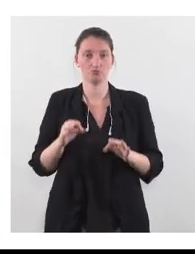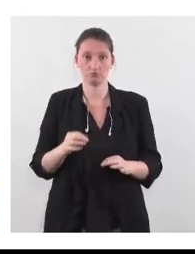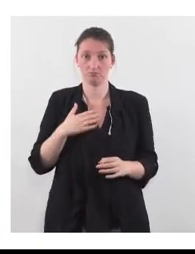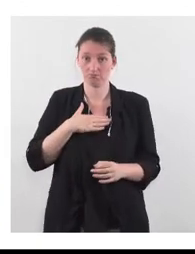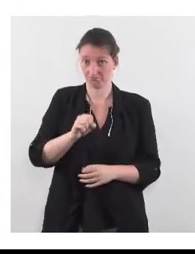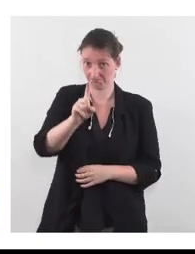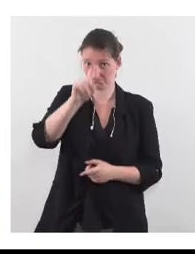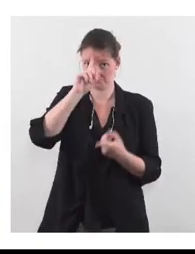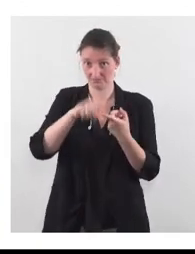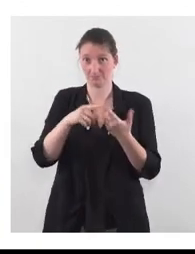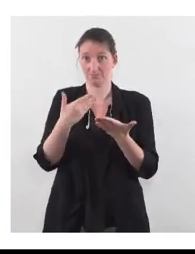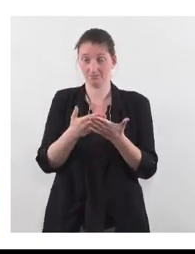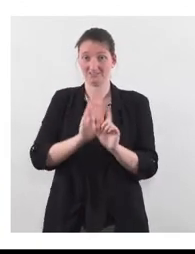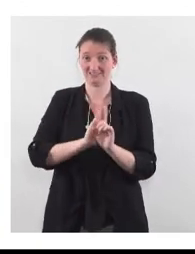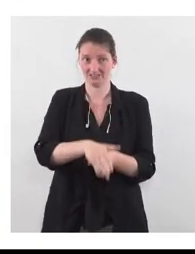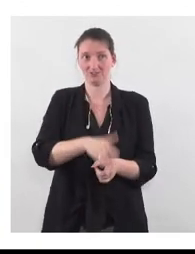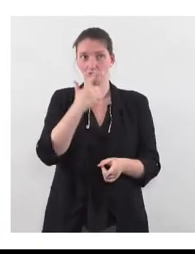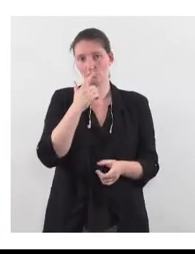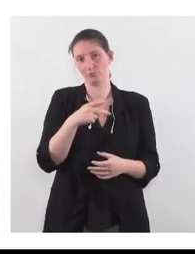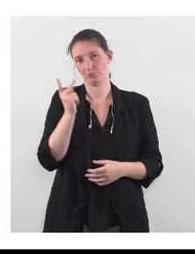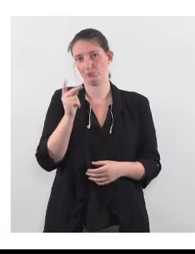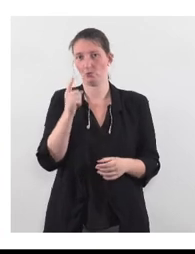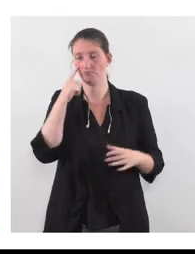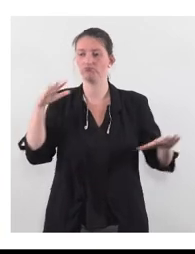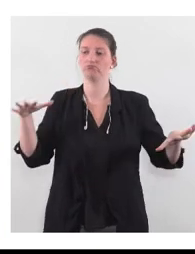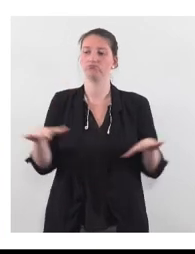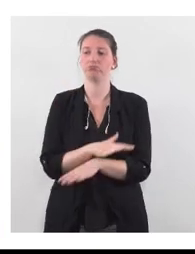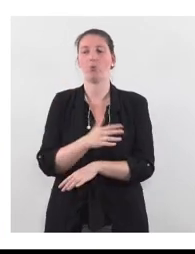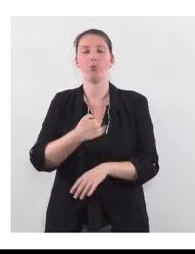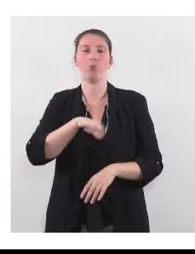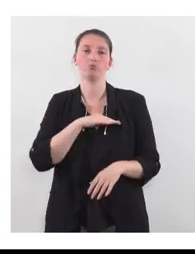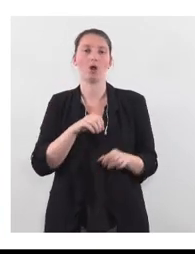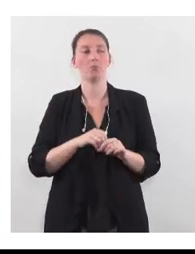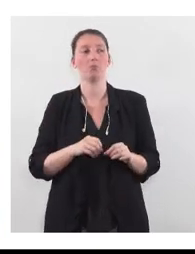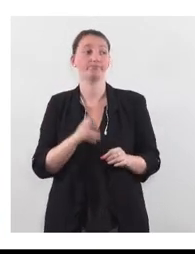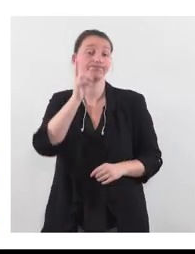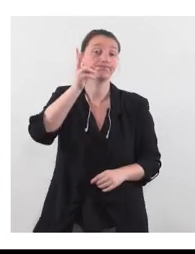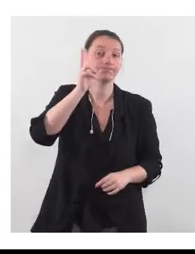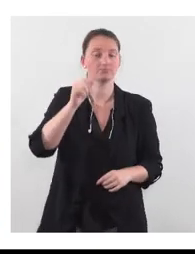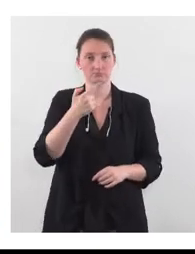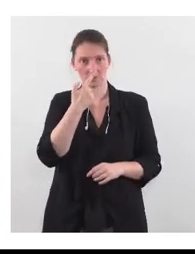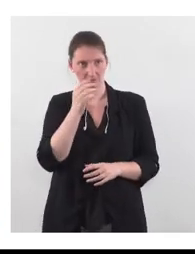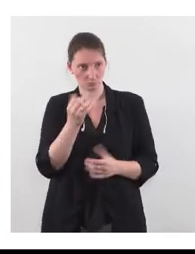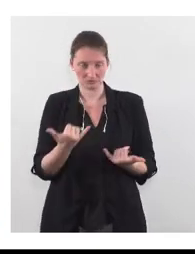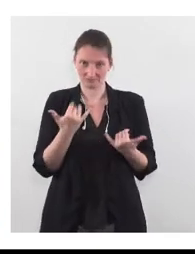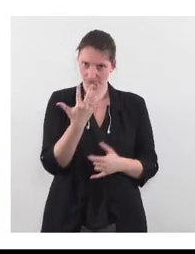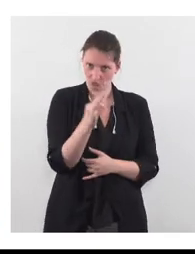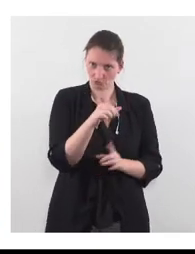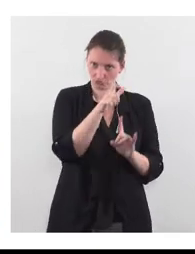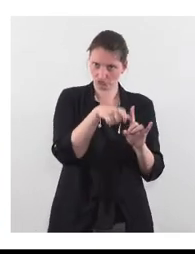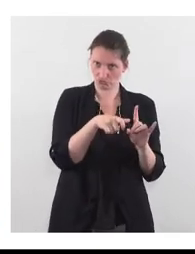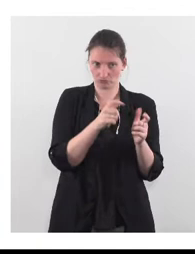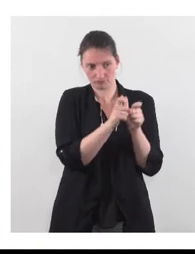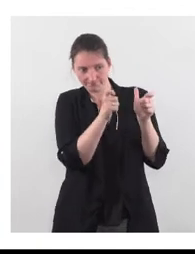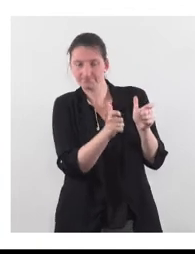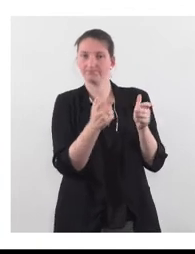discriminations. J'ai plutôt l'impression que le défenseur des droits en France a un rôle de médiation. Ça passe aussi